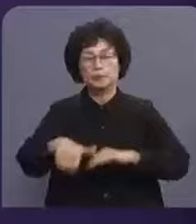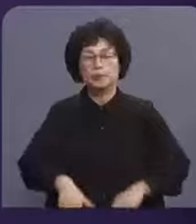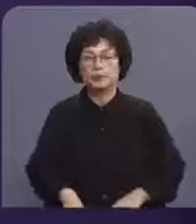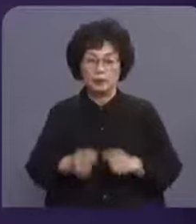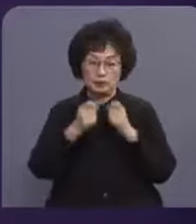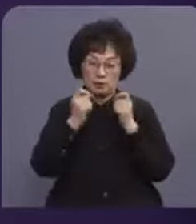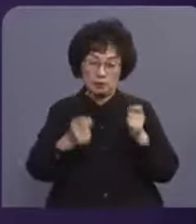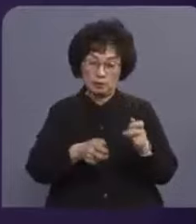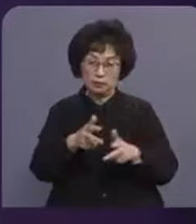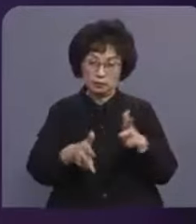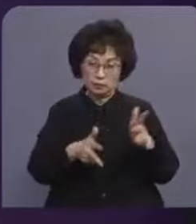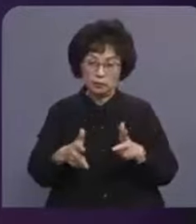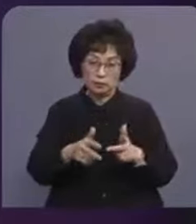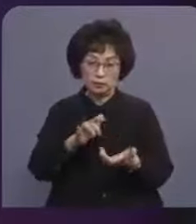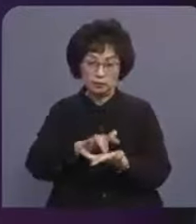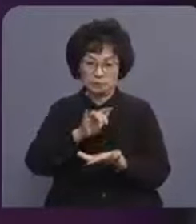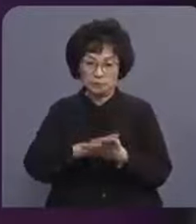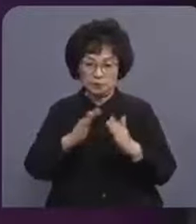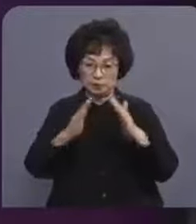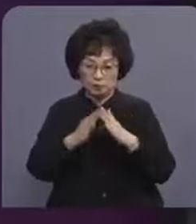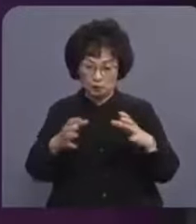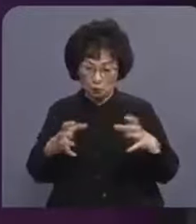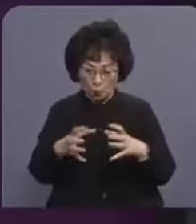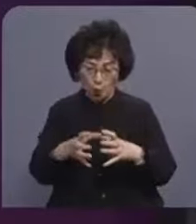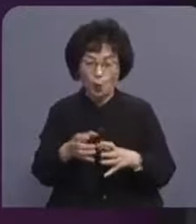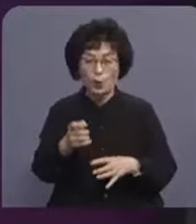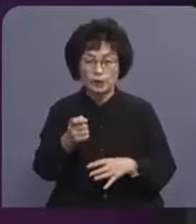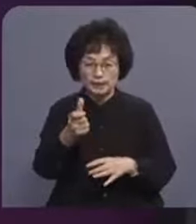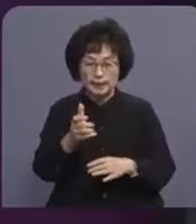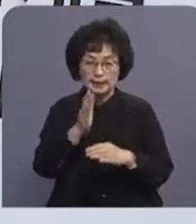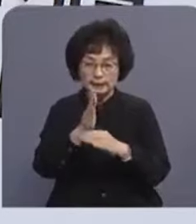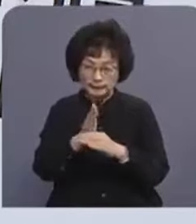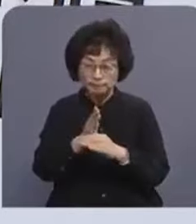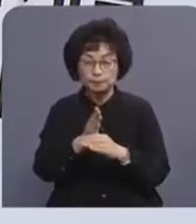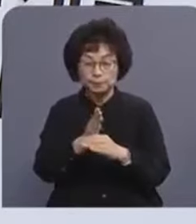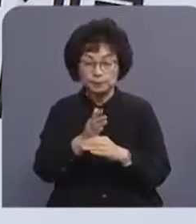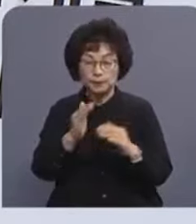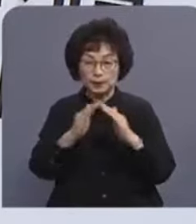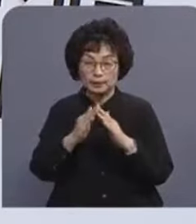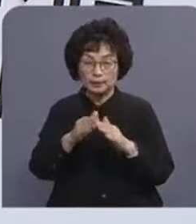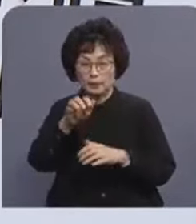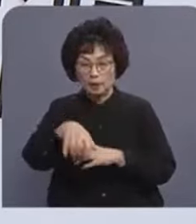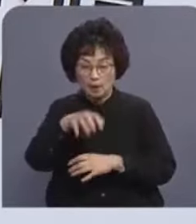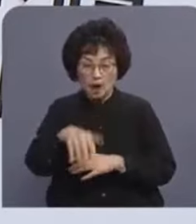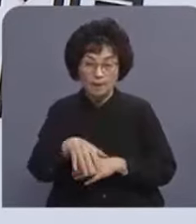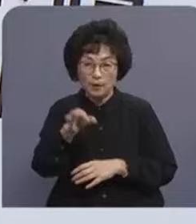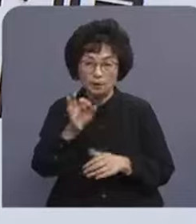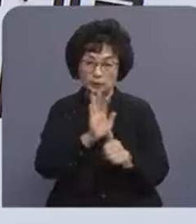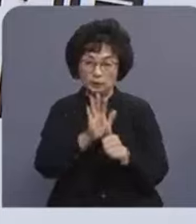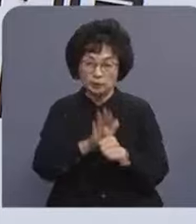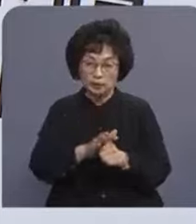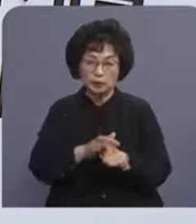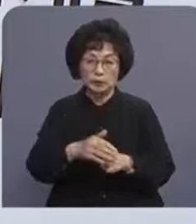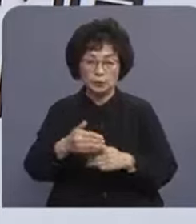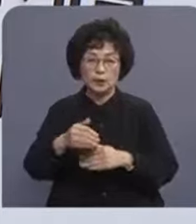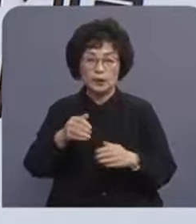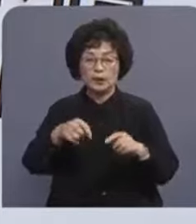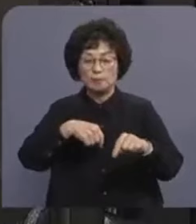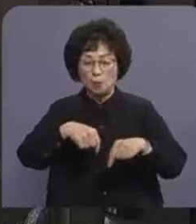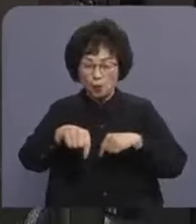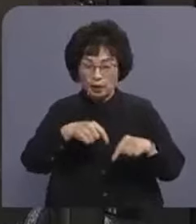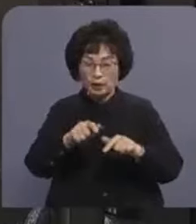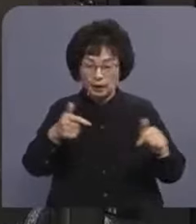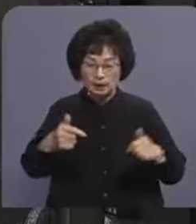민간 사업자가 빈집 밀집 구역에 소규모 주택 사업을 추진할 경우 철거비를 지원하고 행정 절차도 간소화할